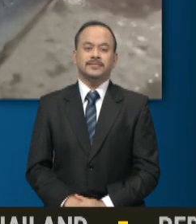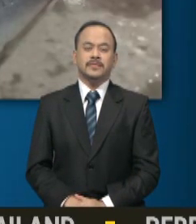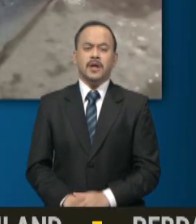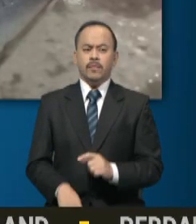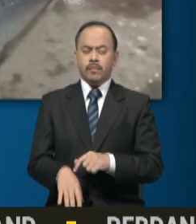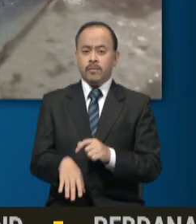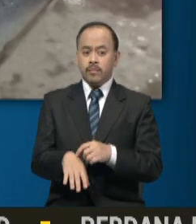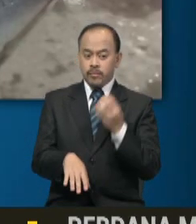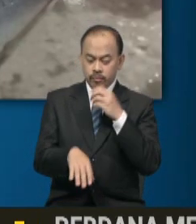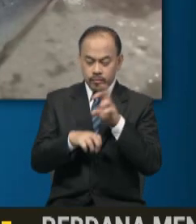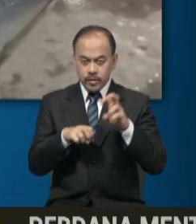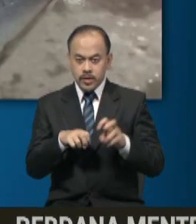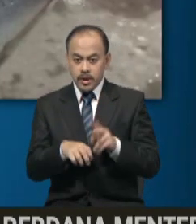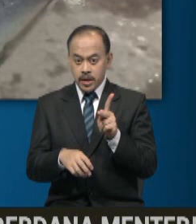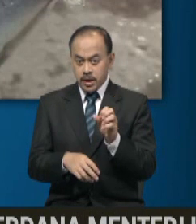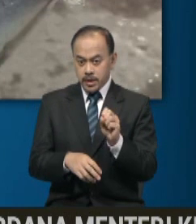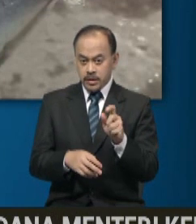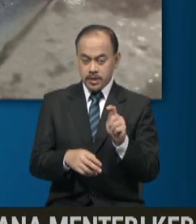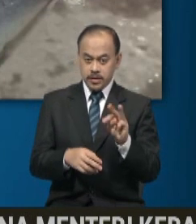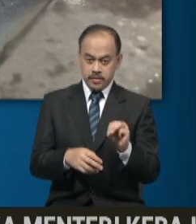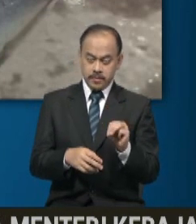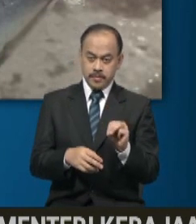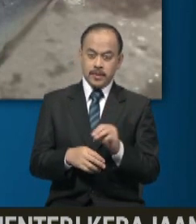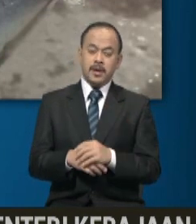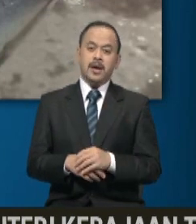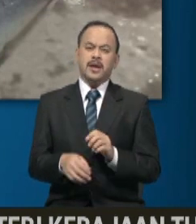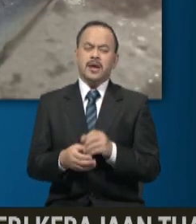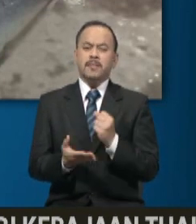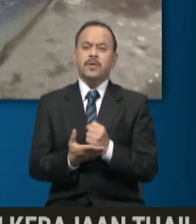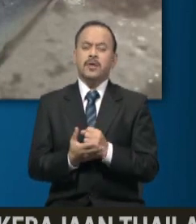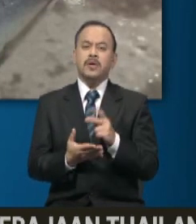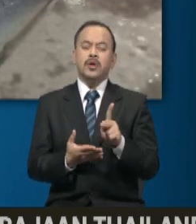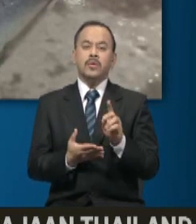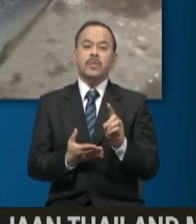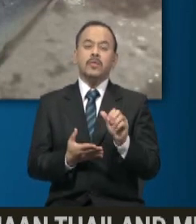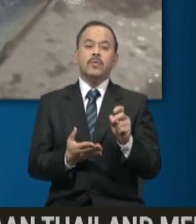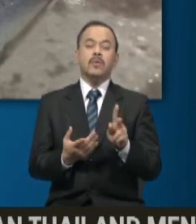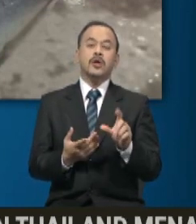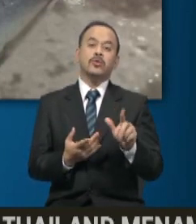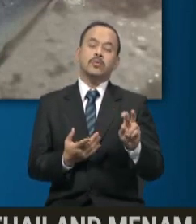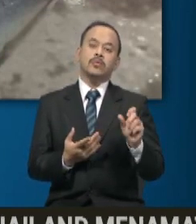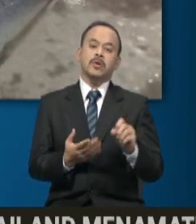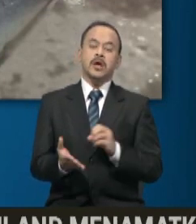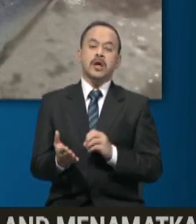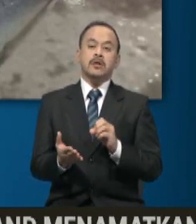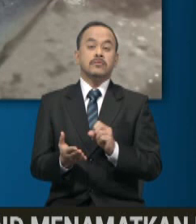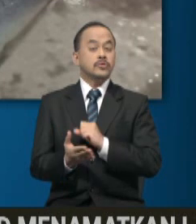Semasa pemeriksaan Jabatan Kastam dan Excise Diraja JKED di Pos Kawalan Kuala Lumpur pada 10 September